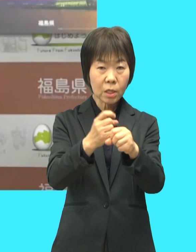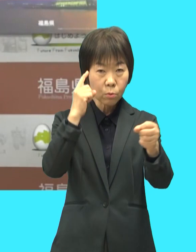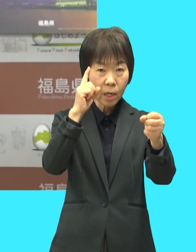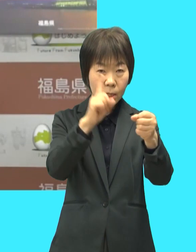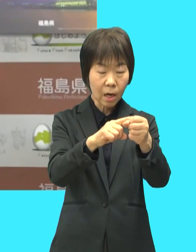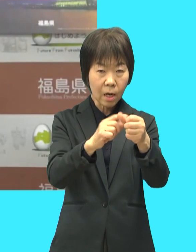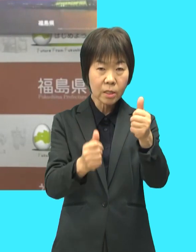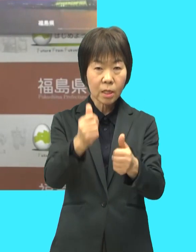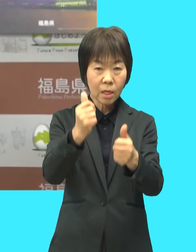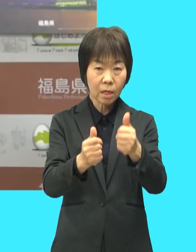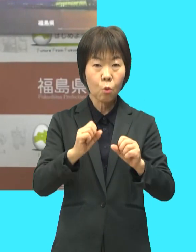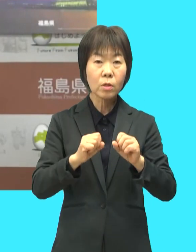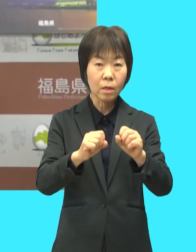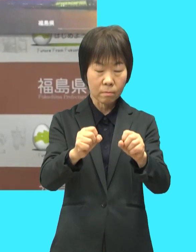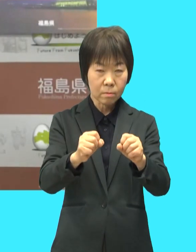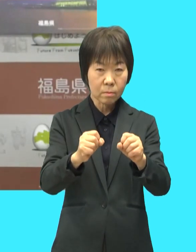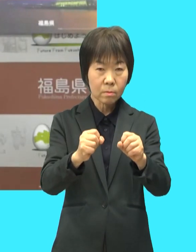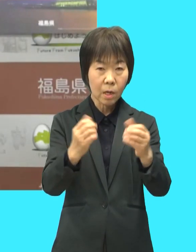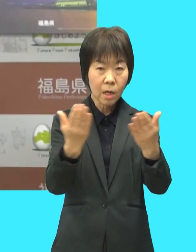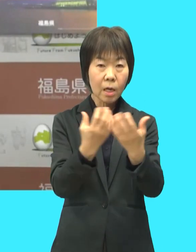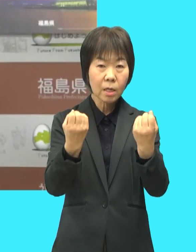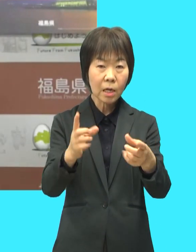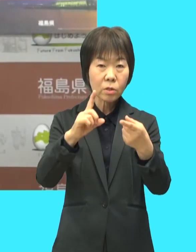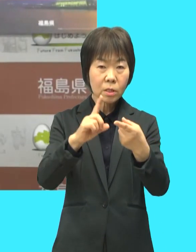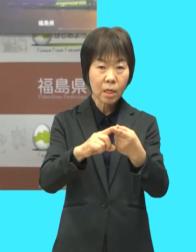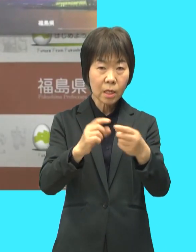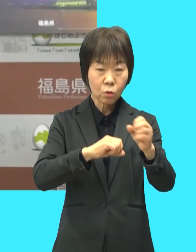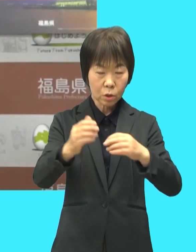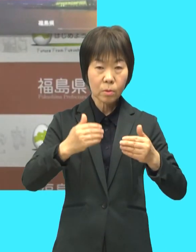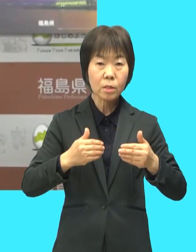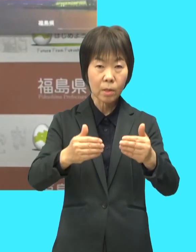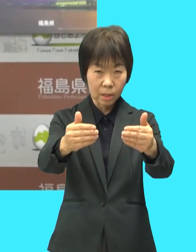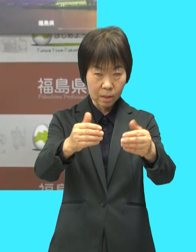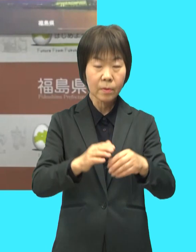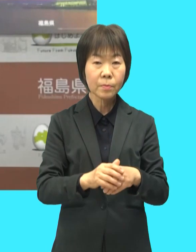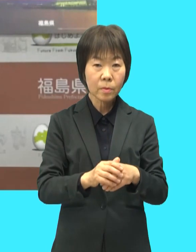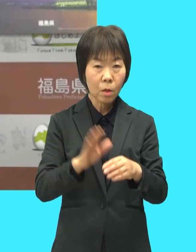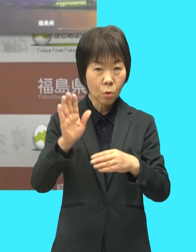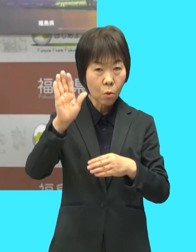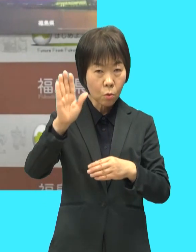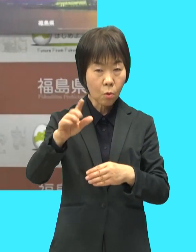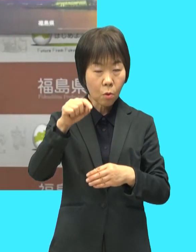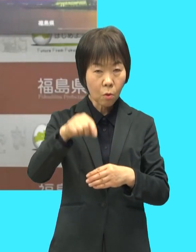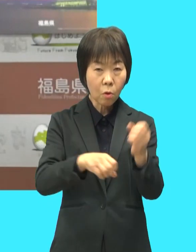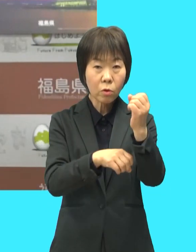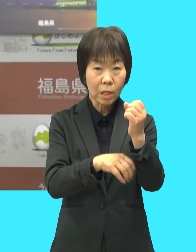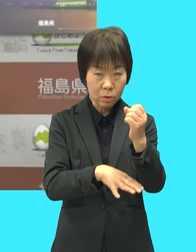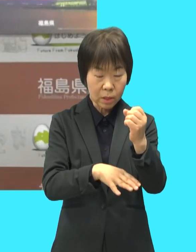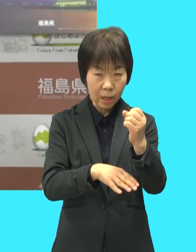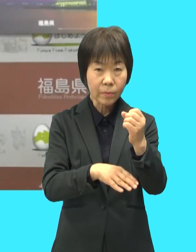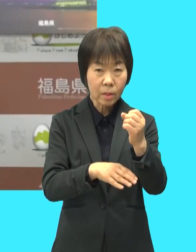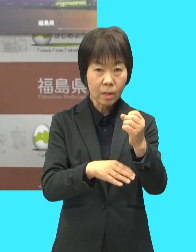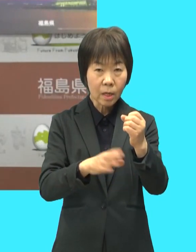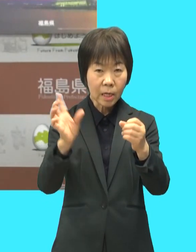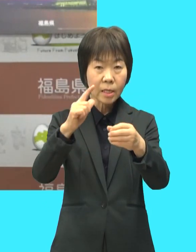験が行われるなど、革新的な取り組みが進められています。今後この拠点を核として、県内